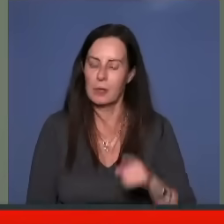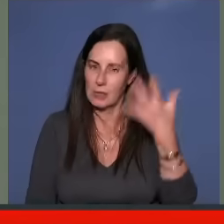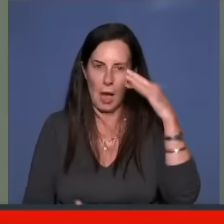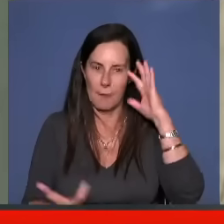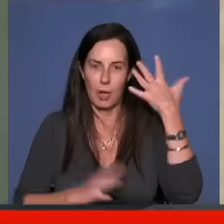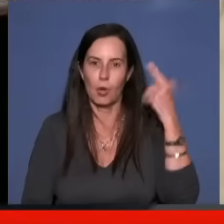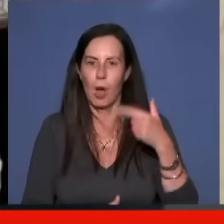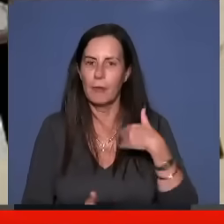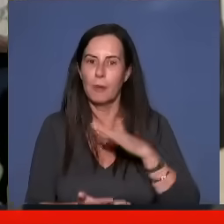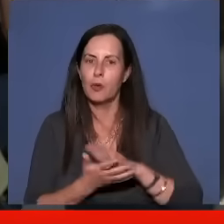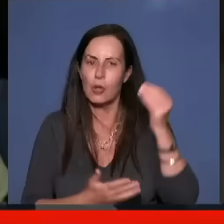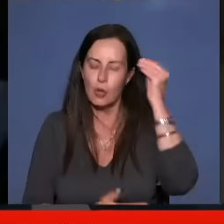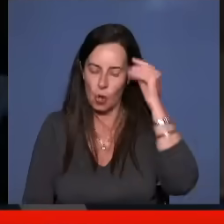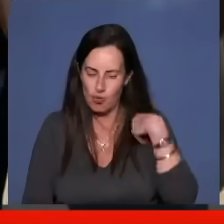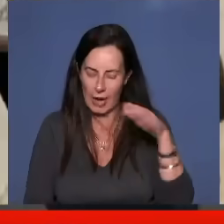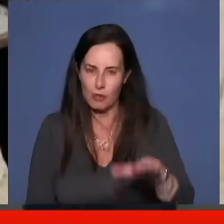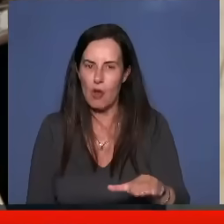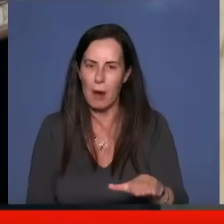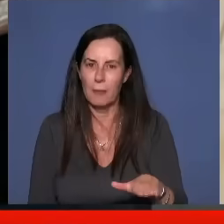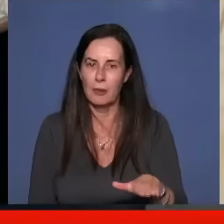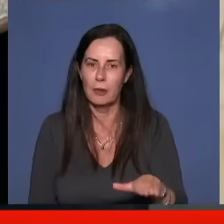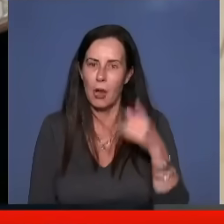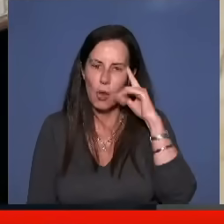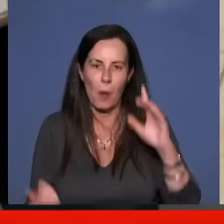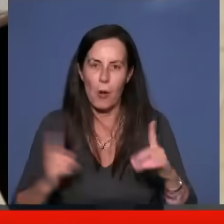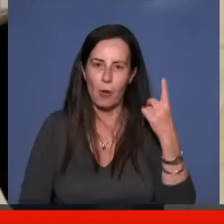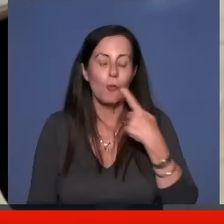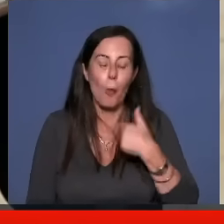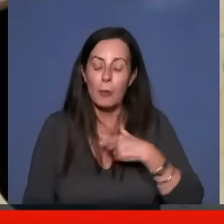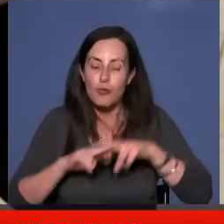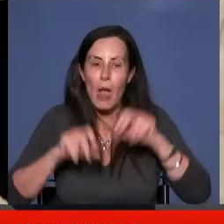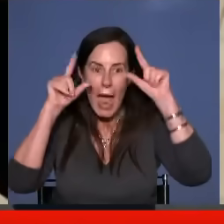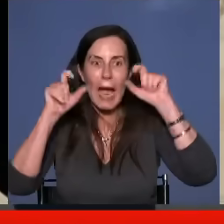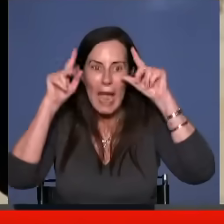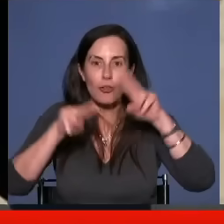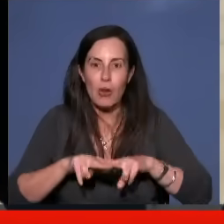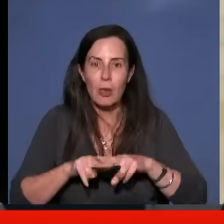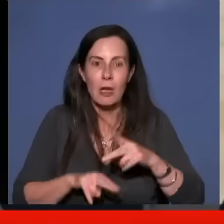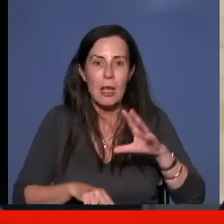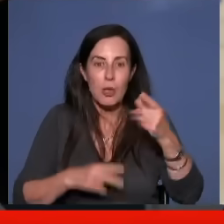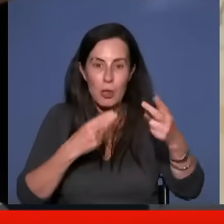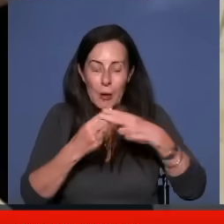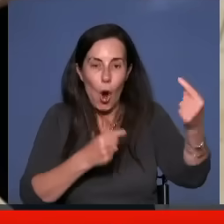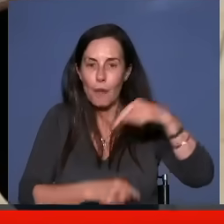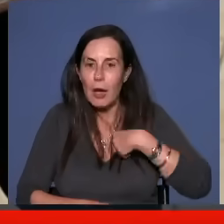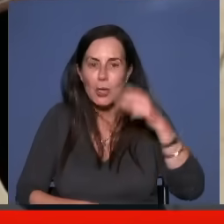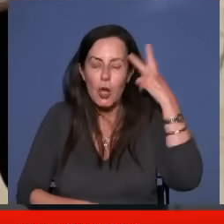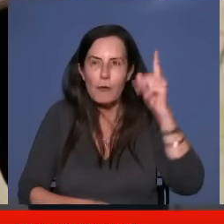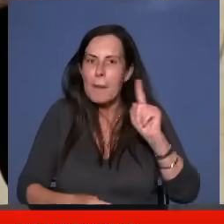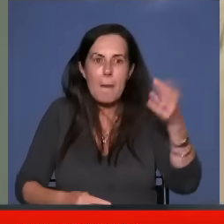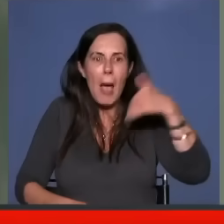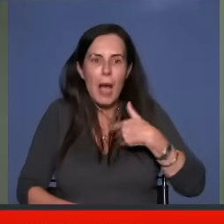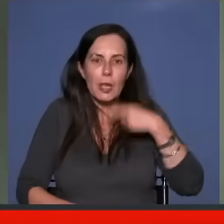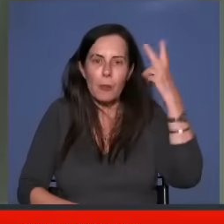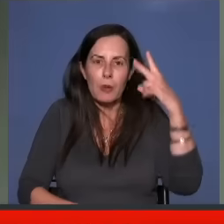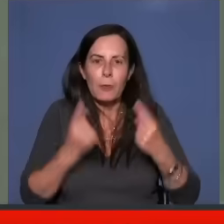זוכר כי את הרגעים שהייתי על הקרקע, אז אני לא יודע מה קורה, ואני רק אמור להישאר ער. אמור לי שהם מגיעים בקרוב, אני לא מבין מי ומי. אבל פתאום